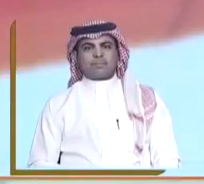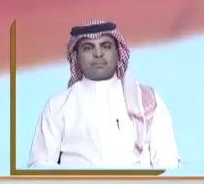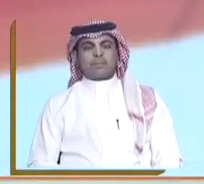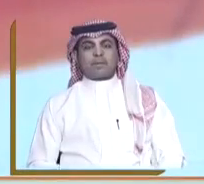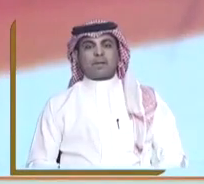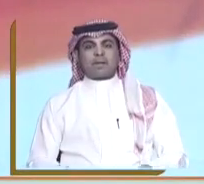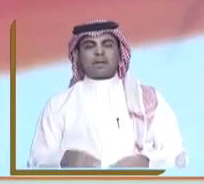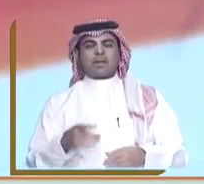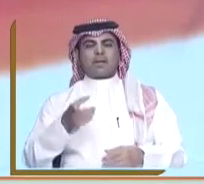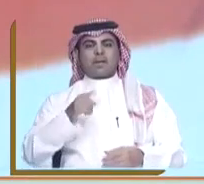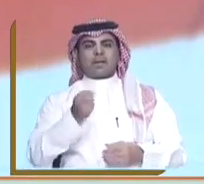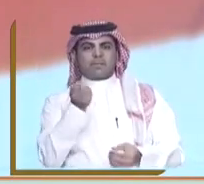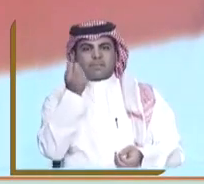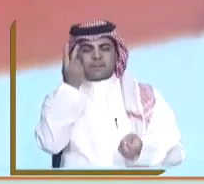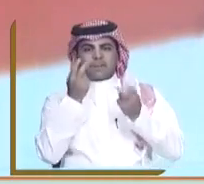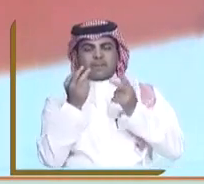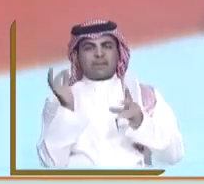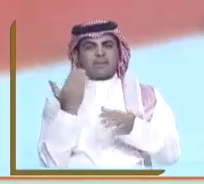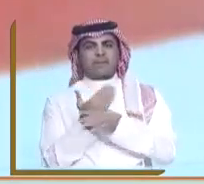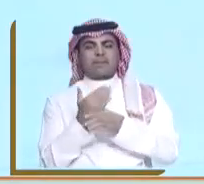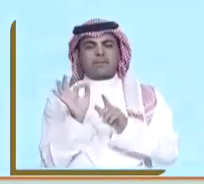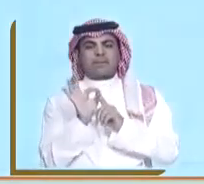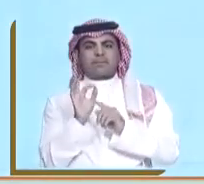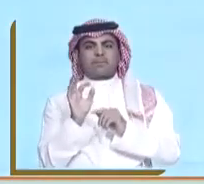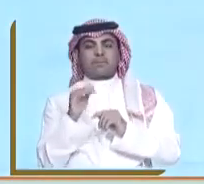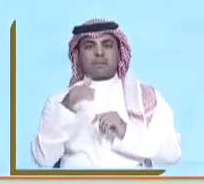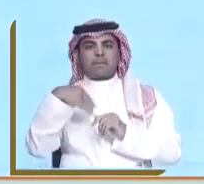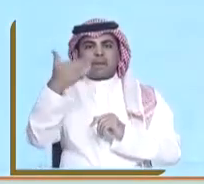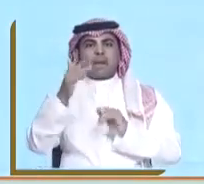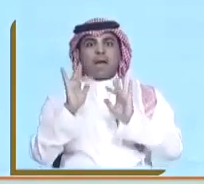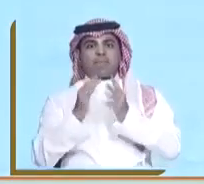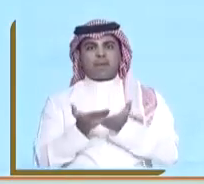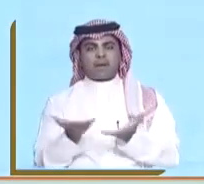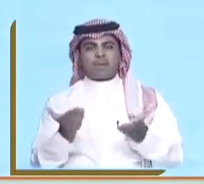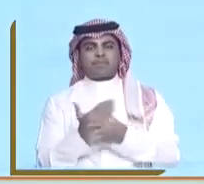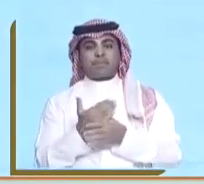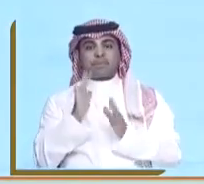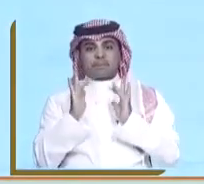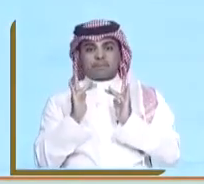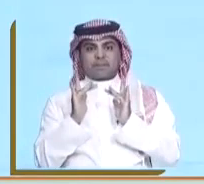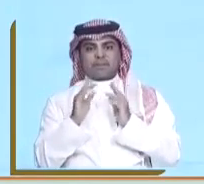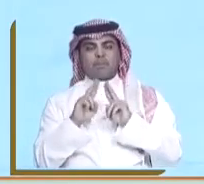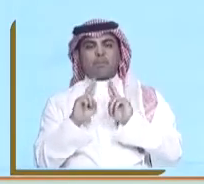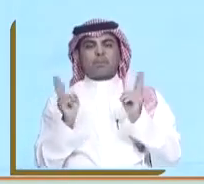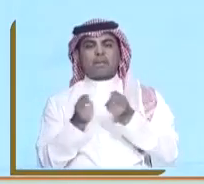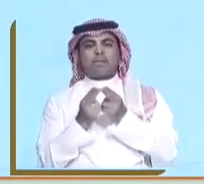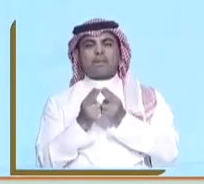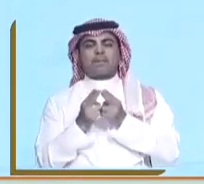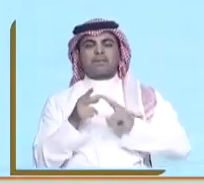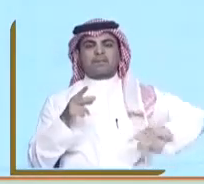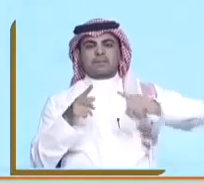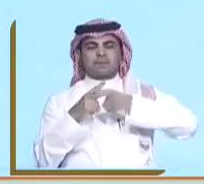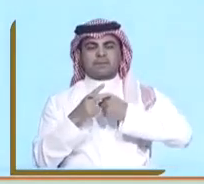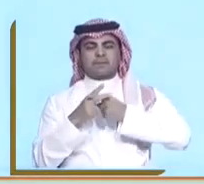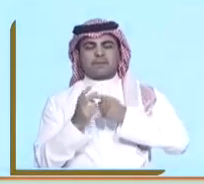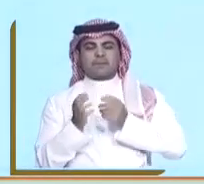تحت شعار الابتكار من اجل مستقبل اخضر انطلقت في جده اعمال مؤتمر استدامه الصناعه البحريه